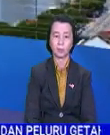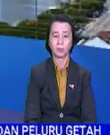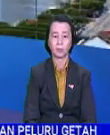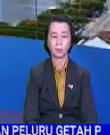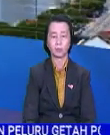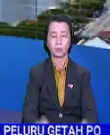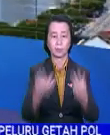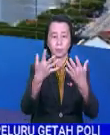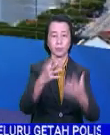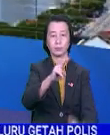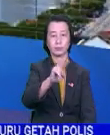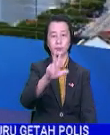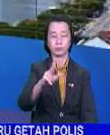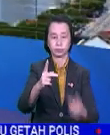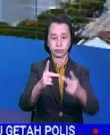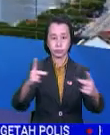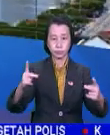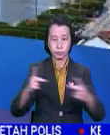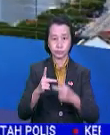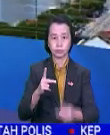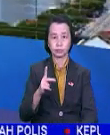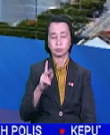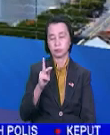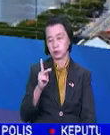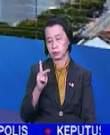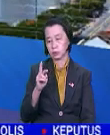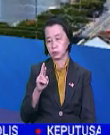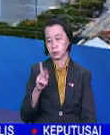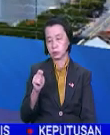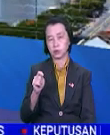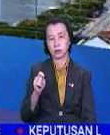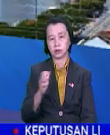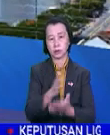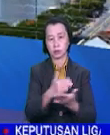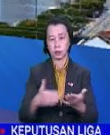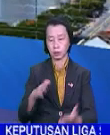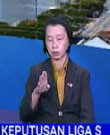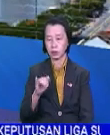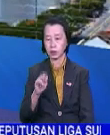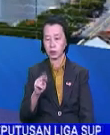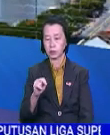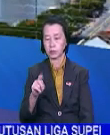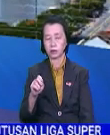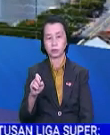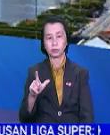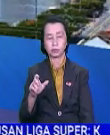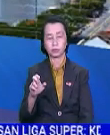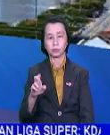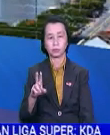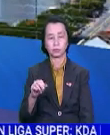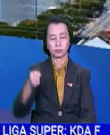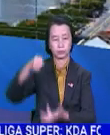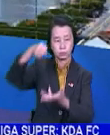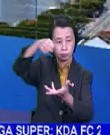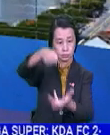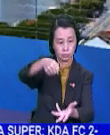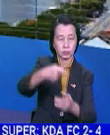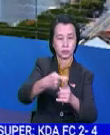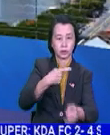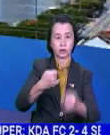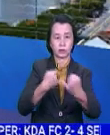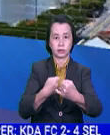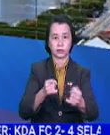Hai sebanyak 23 kawasan Rukun Tetangga ke arti di bagian Bintulu menerima sumbangan bakal perpaduan articles